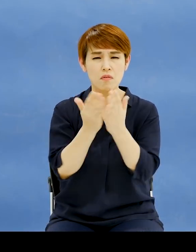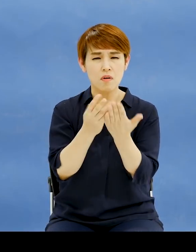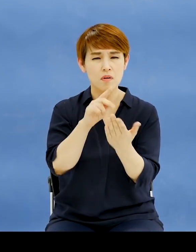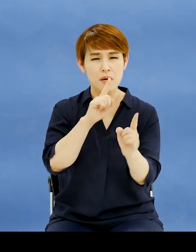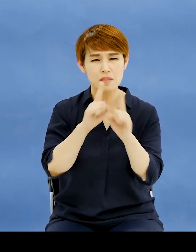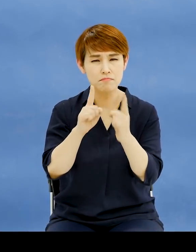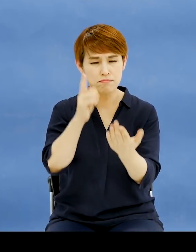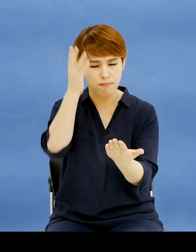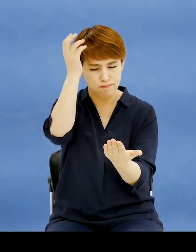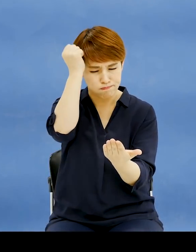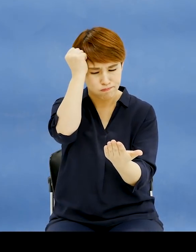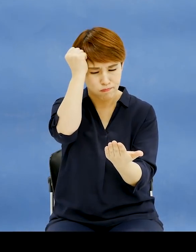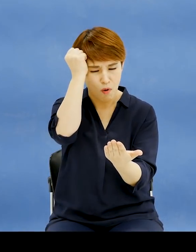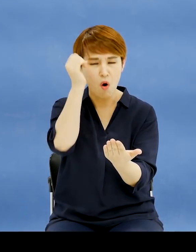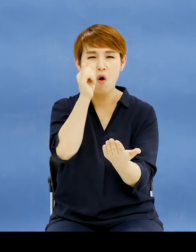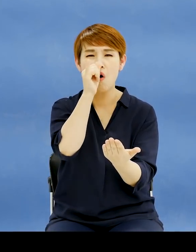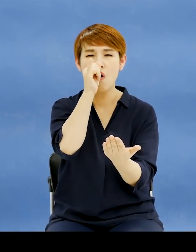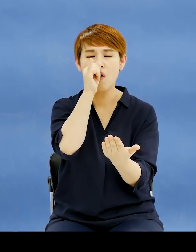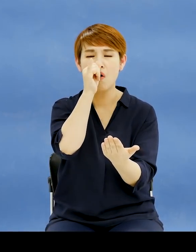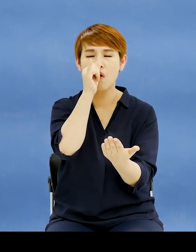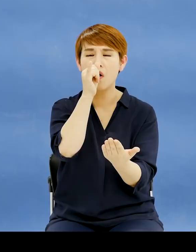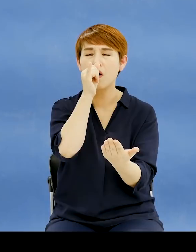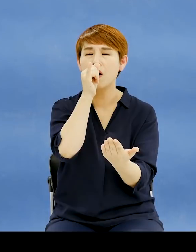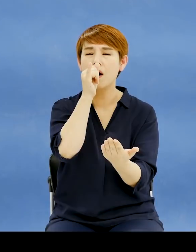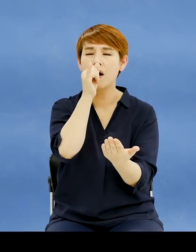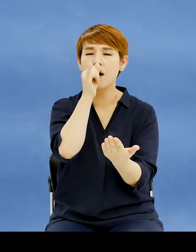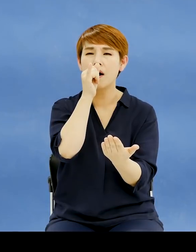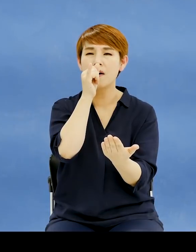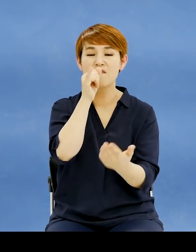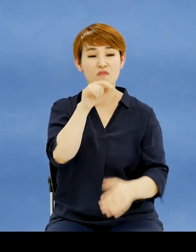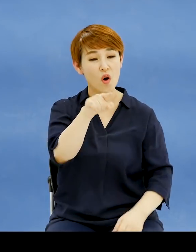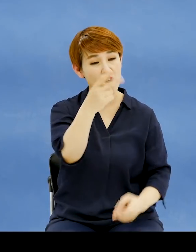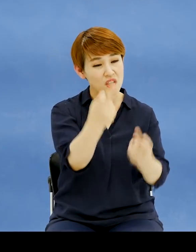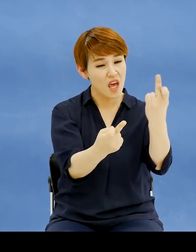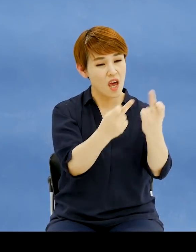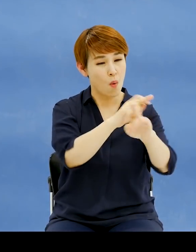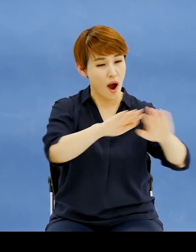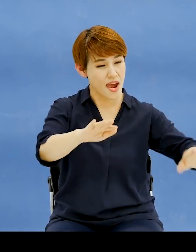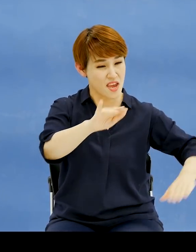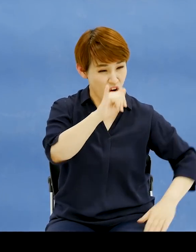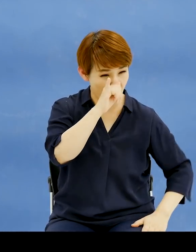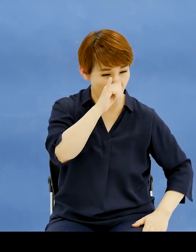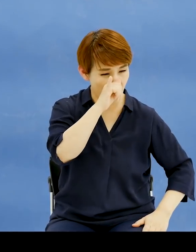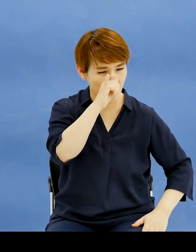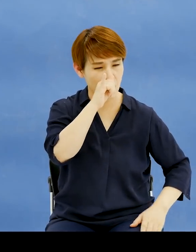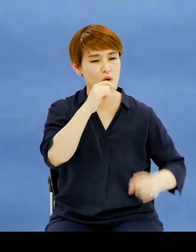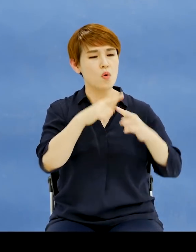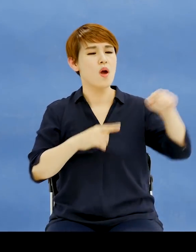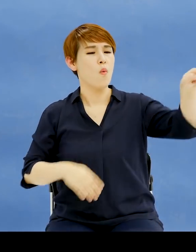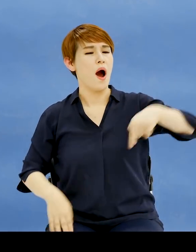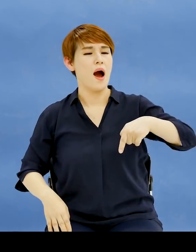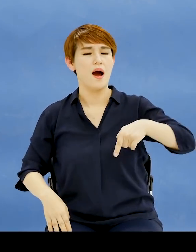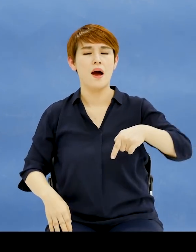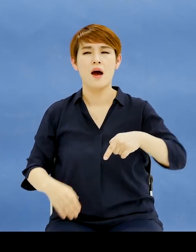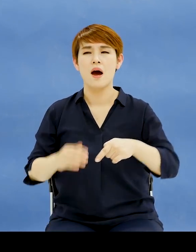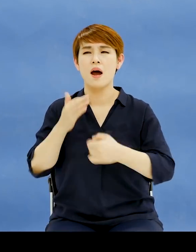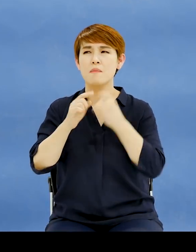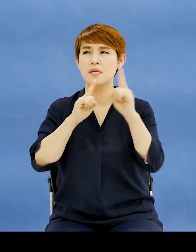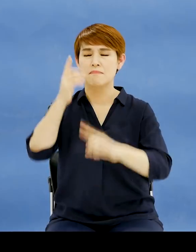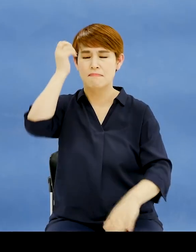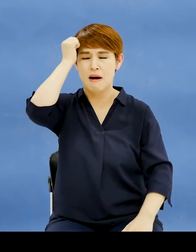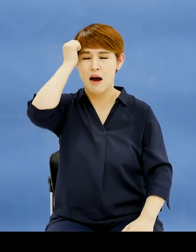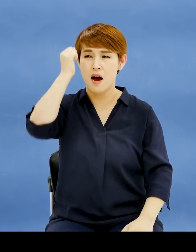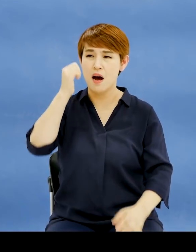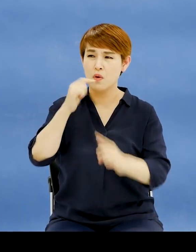구절이 생각나면서 예배를 찔리는 오기 거 전에 주셔가지고. 네가 형제랑 화해할 게 있으면 화해부터 하고 와라. 네네 맞아요. 아,